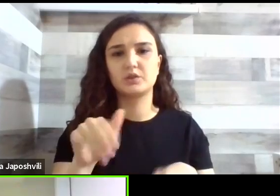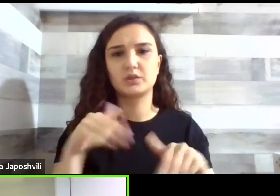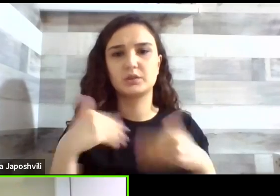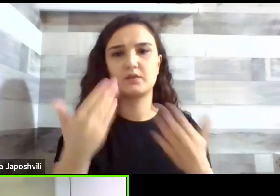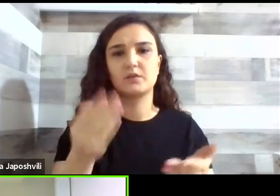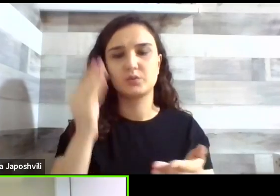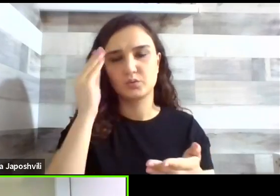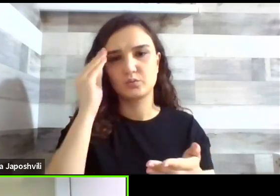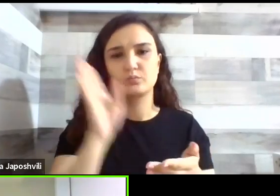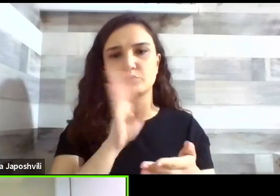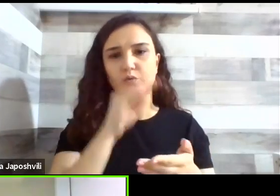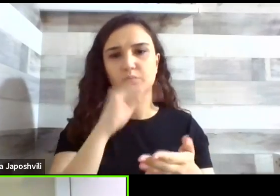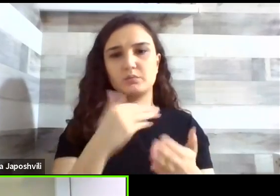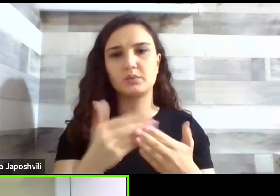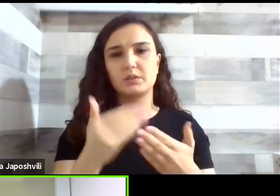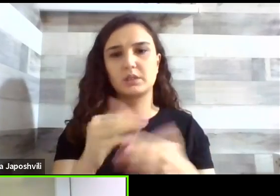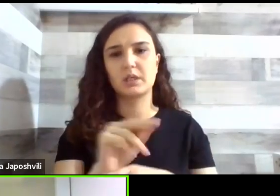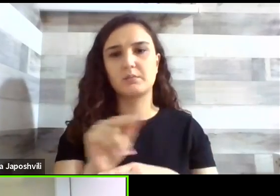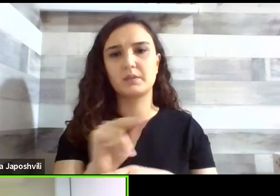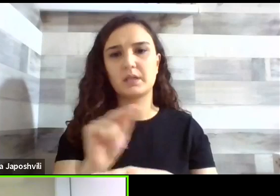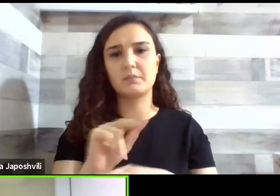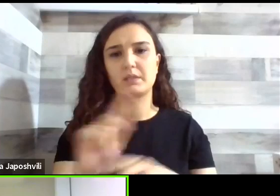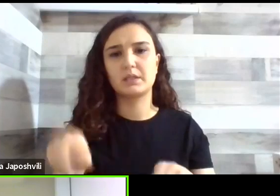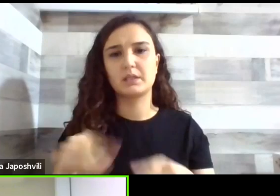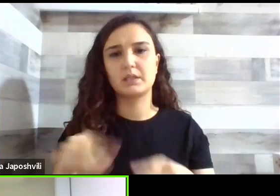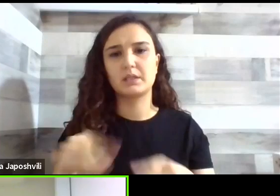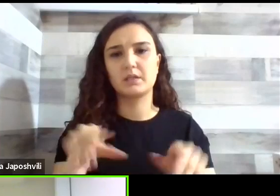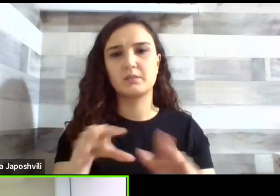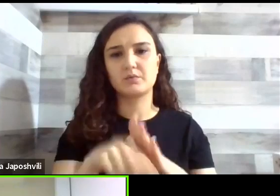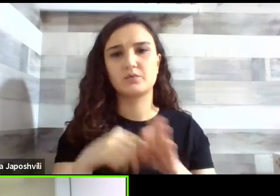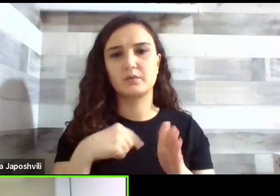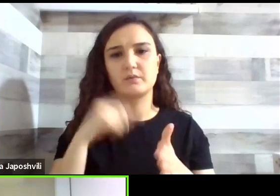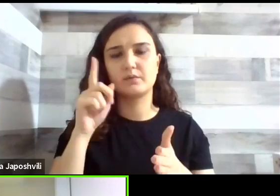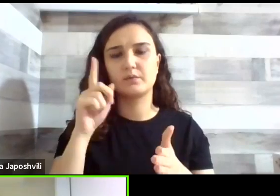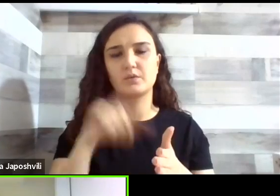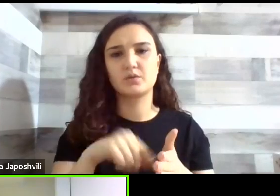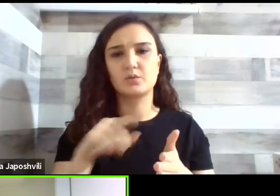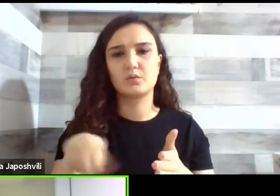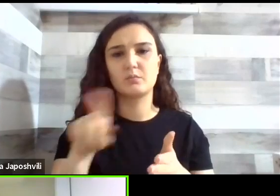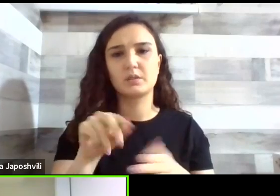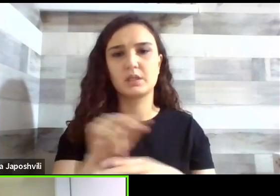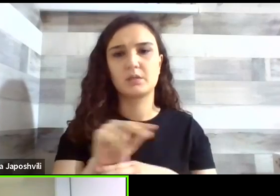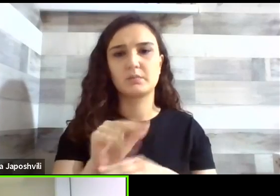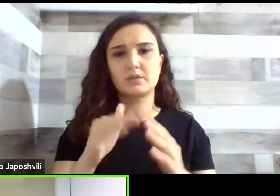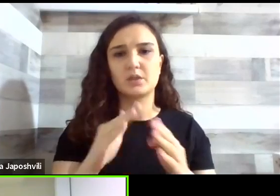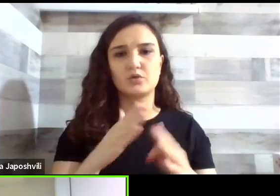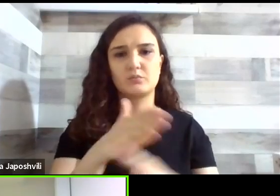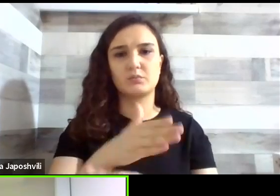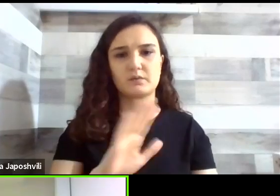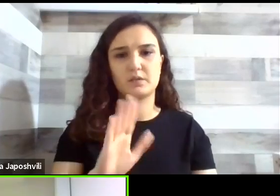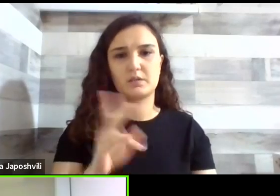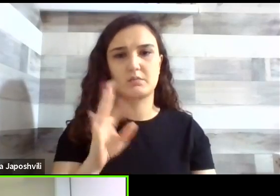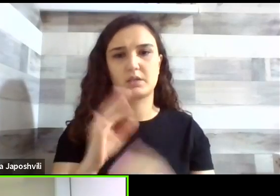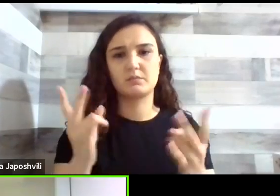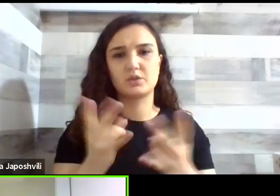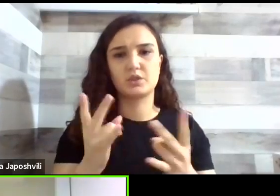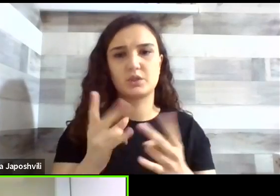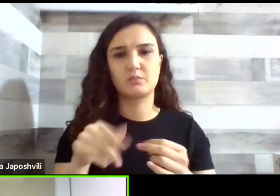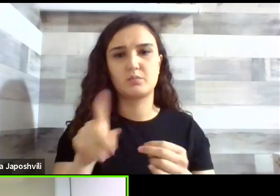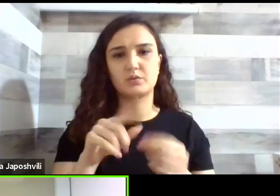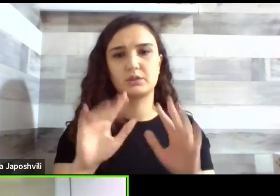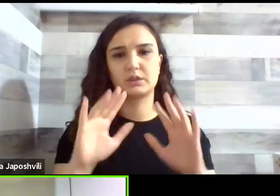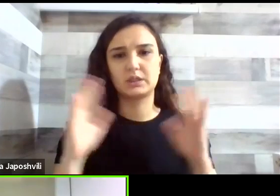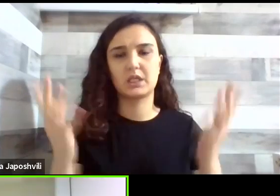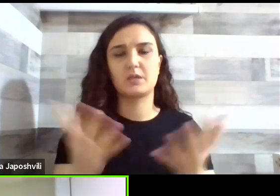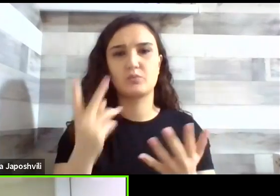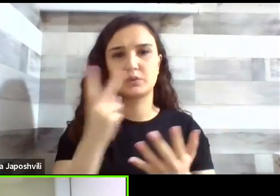რომ მაგალითად რეაბილიტაცია, აბილიტაციის ფარგლებში ჩვენ ვიცით, რომ არ უწევს თერაპევტს სახლში მისვლა, ხო? მაგრამ სჭირდებოდეს გარემო